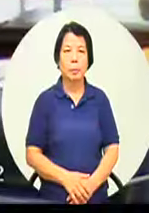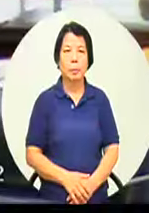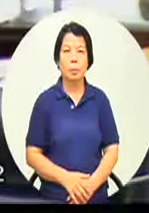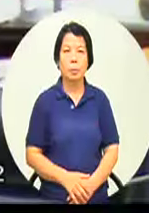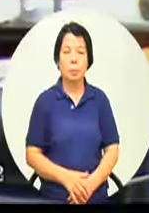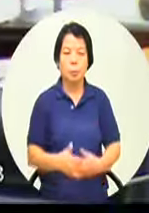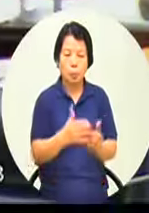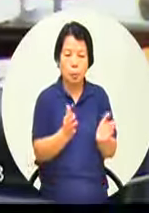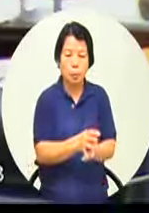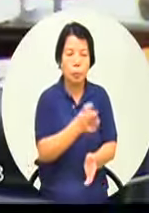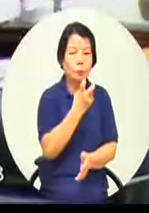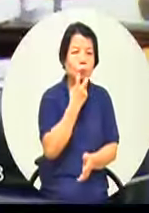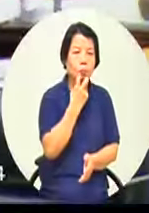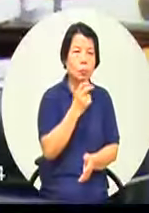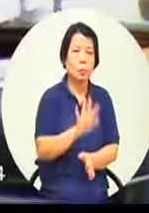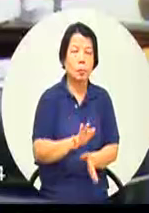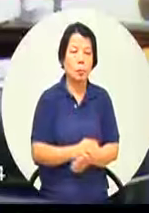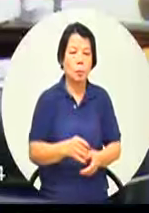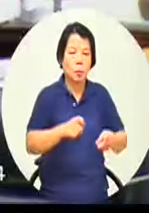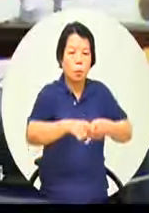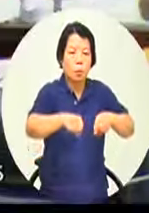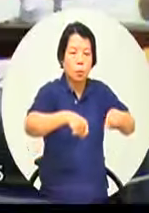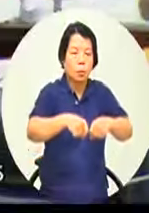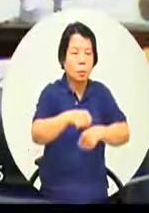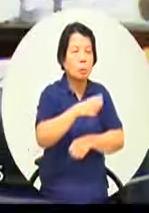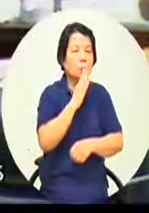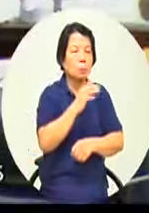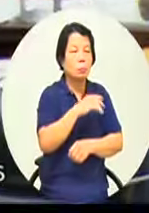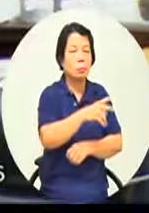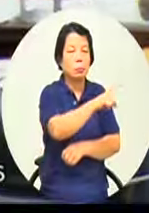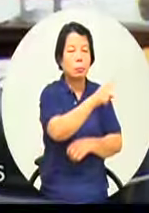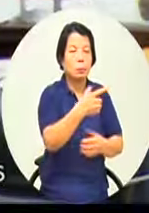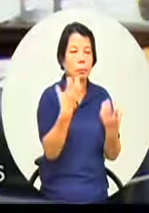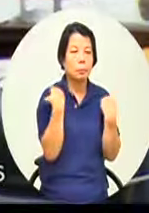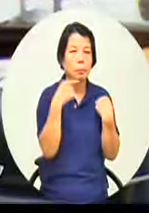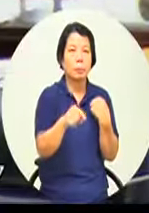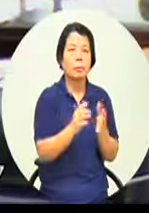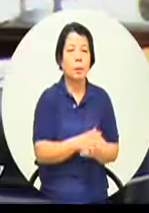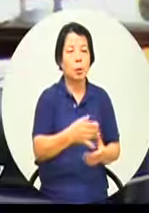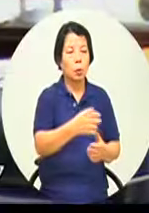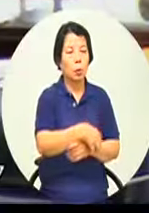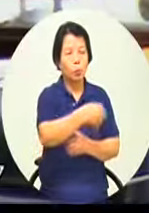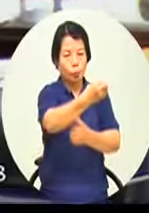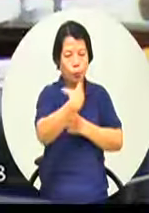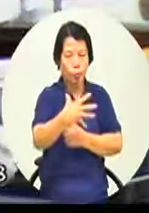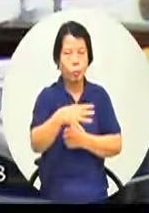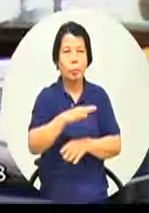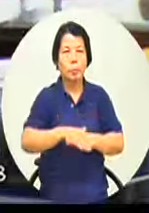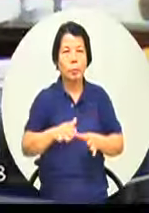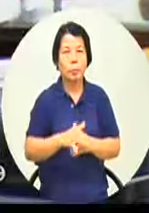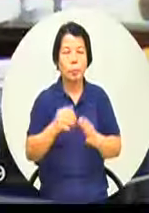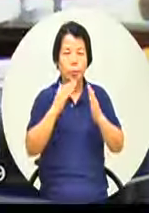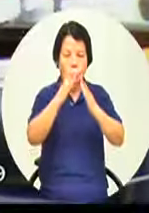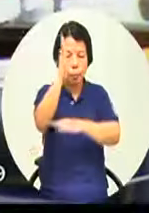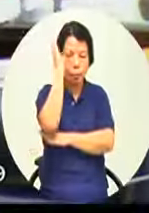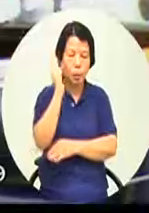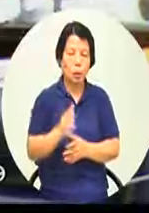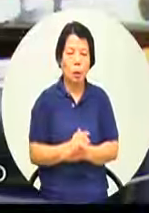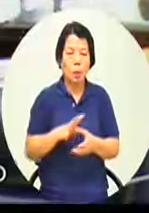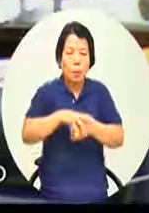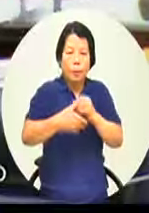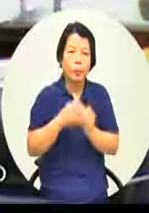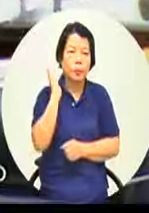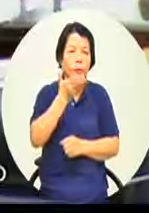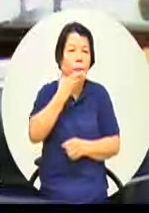有中央部会有一些工程是属于中央部会，但是他们也会知会我们地方政府哦，包含水利的部分，包